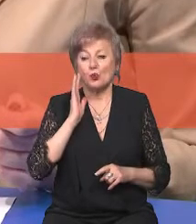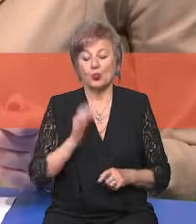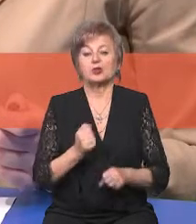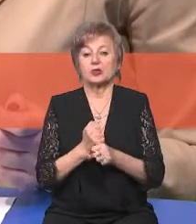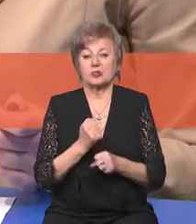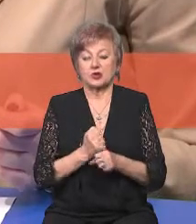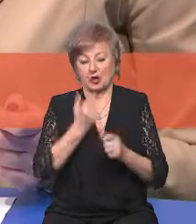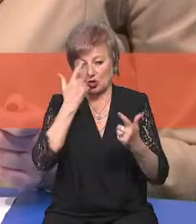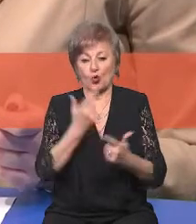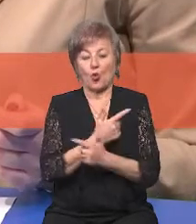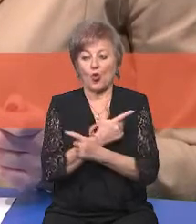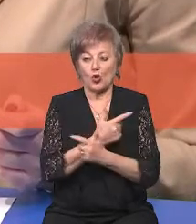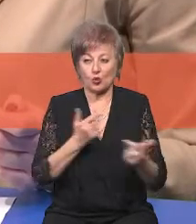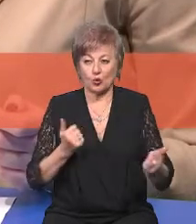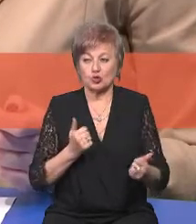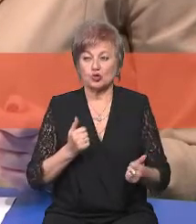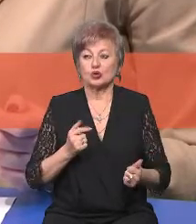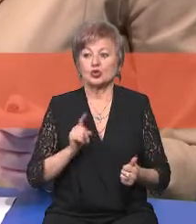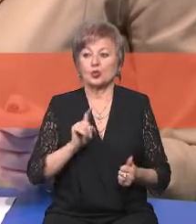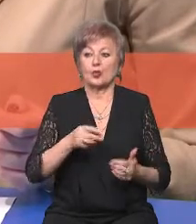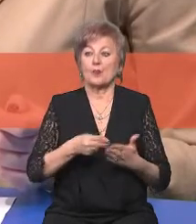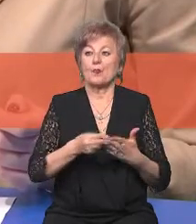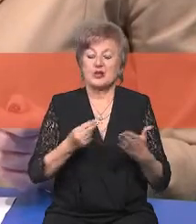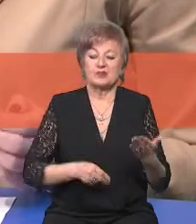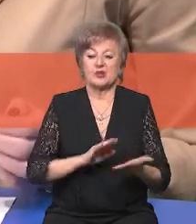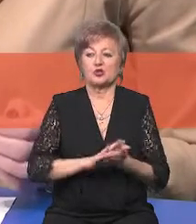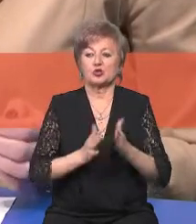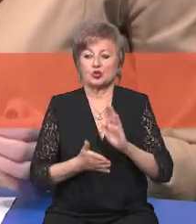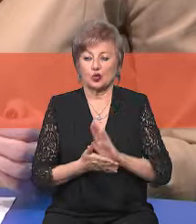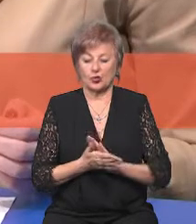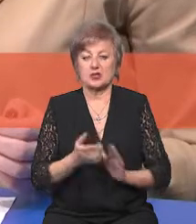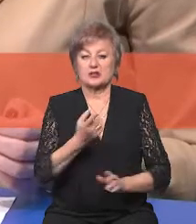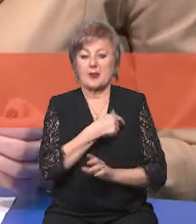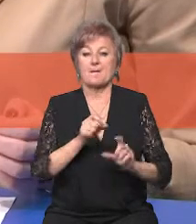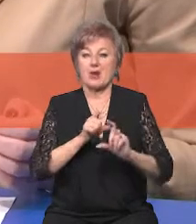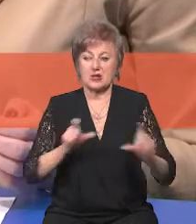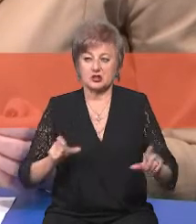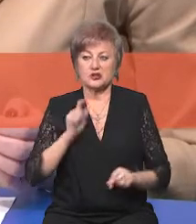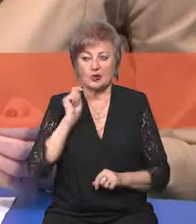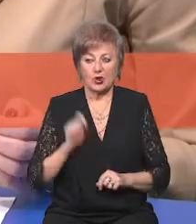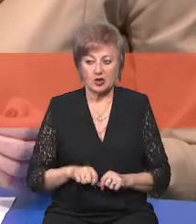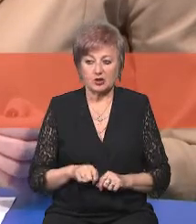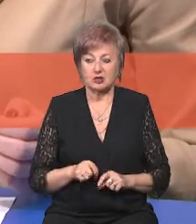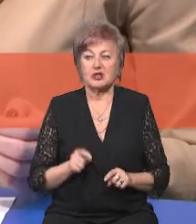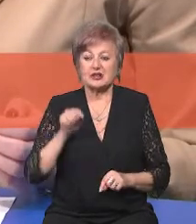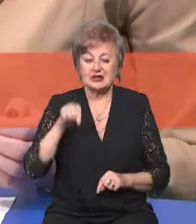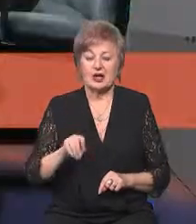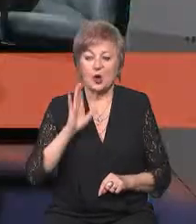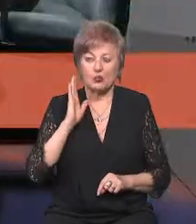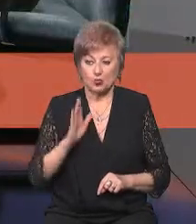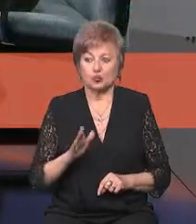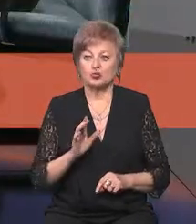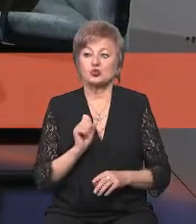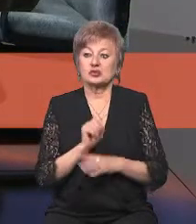робити оголошення на те, щоб підписувати договори з лікувальними закладами країни. Тому і там будуть певні